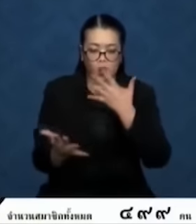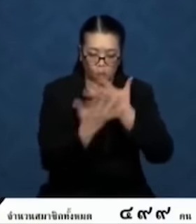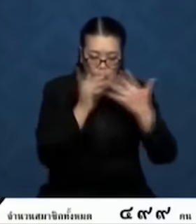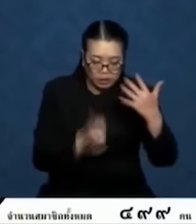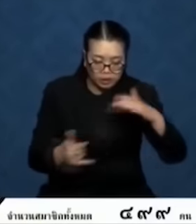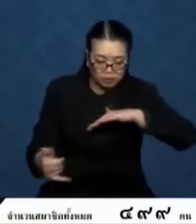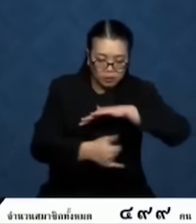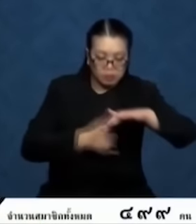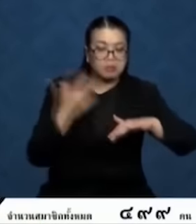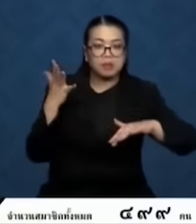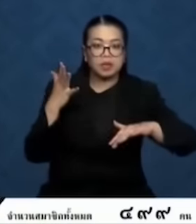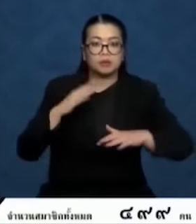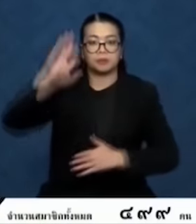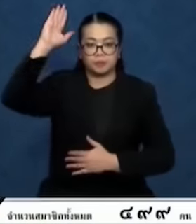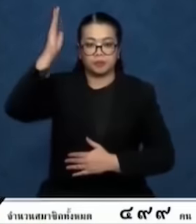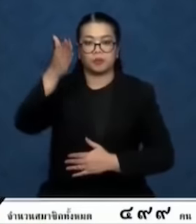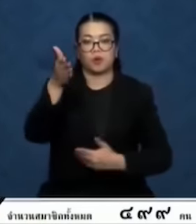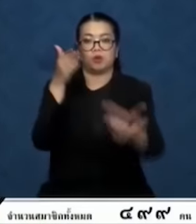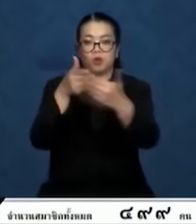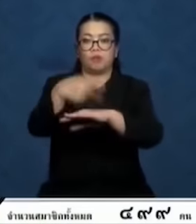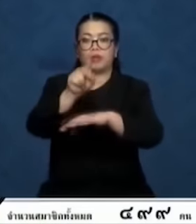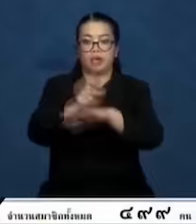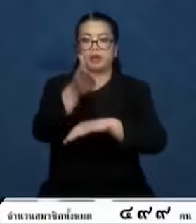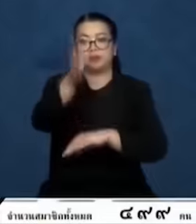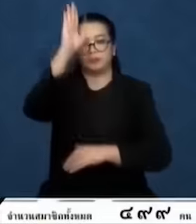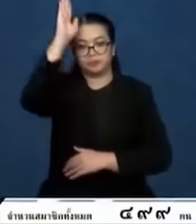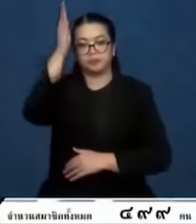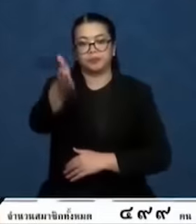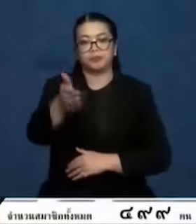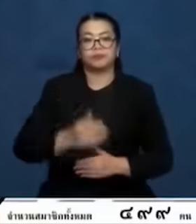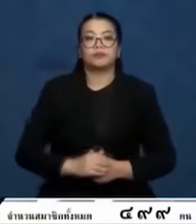ท่านประธานครับผมขอประท้วงท่านประธานนะ